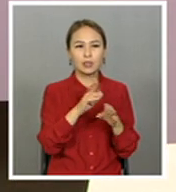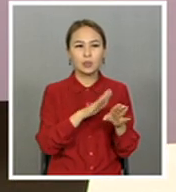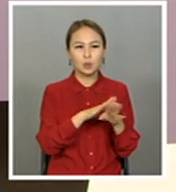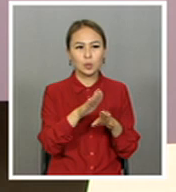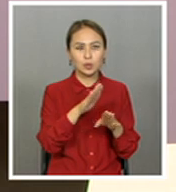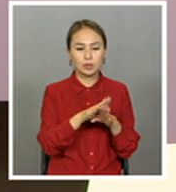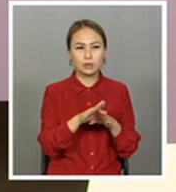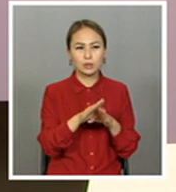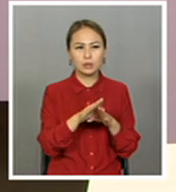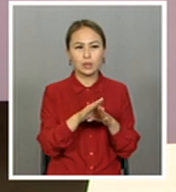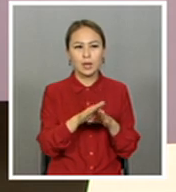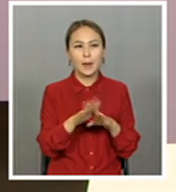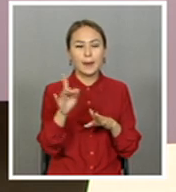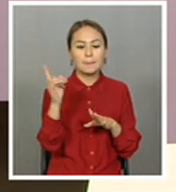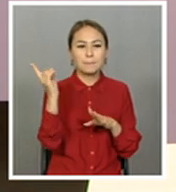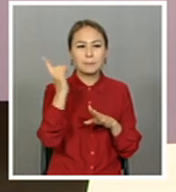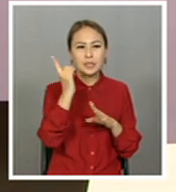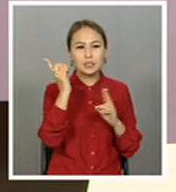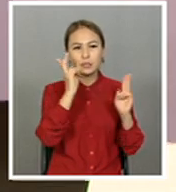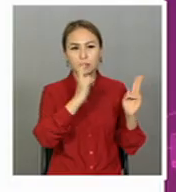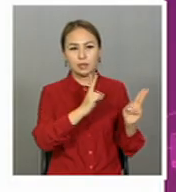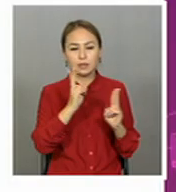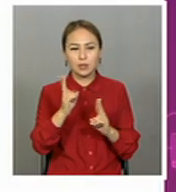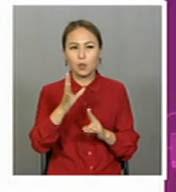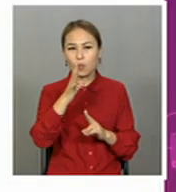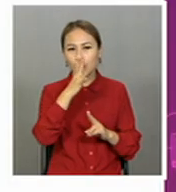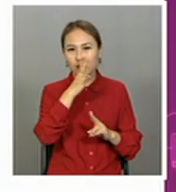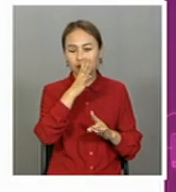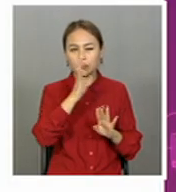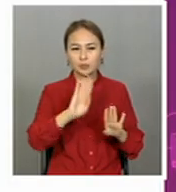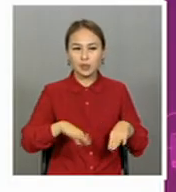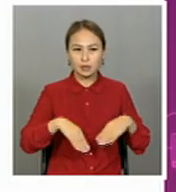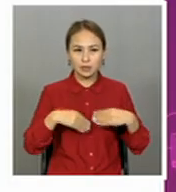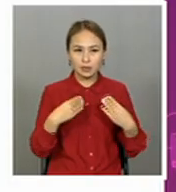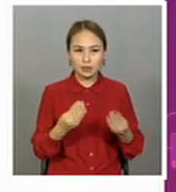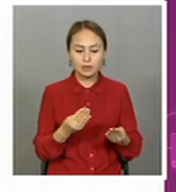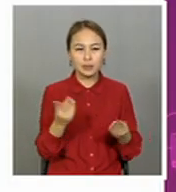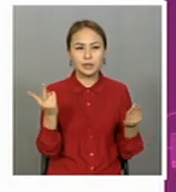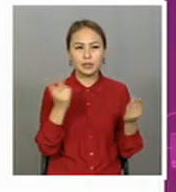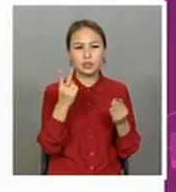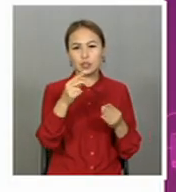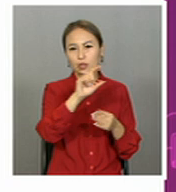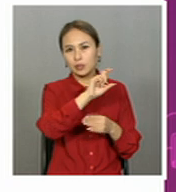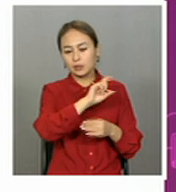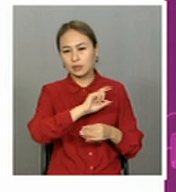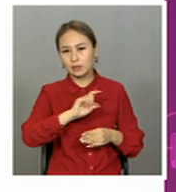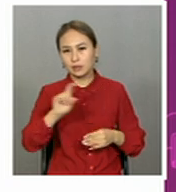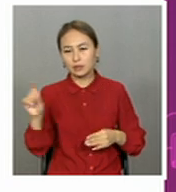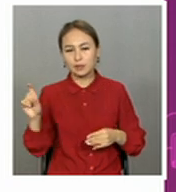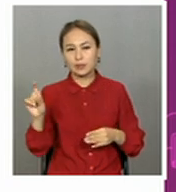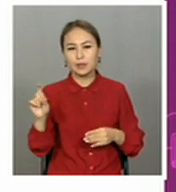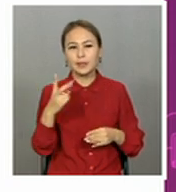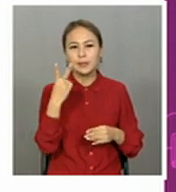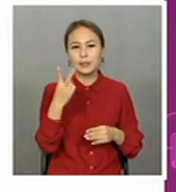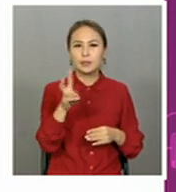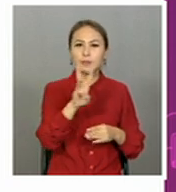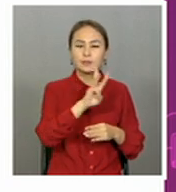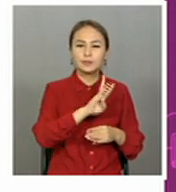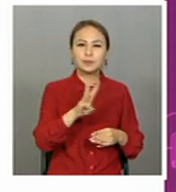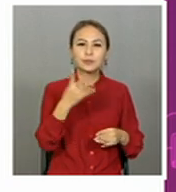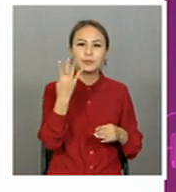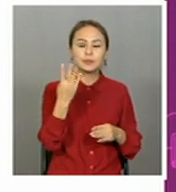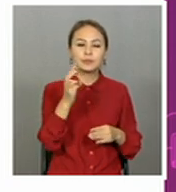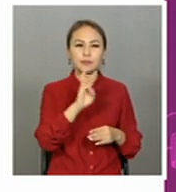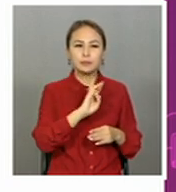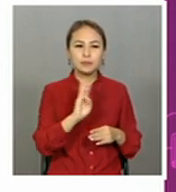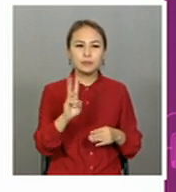аударыңдар. Бірінші қатарға уақыт бірлігі берілген. Екінші қатарға 2 минутта, 4 минутта,